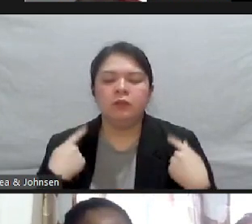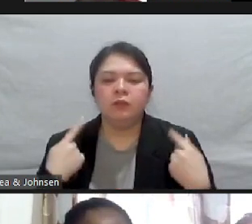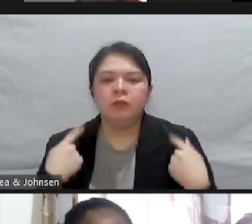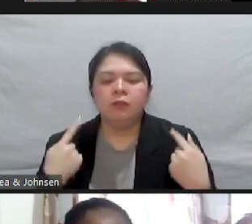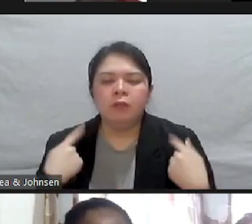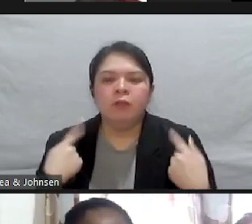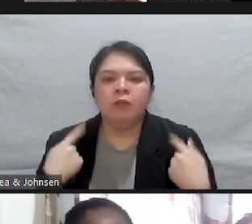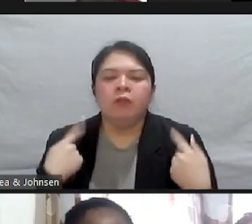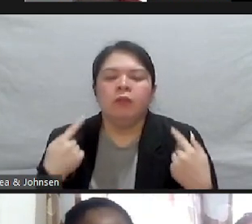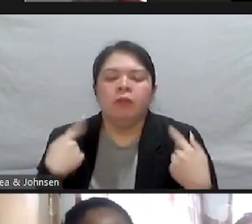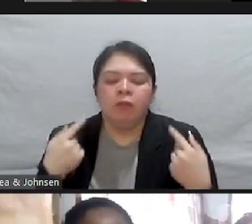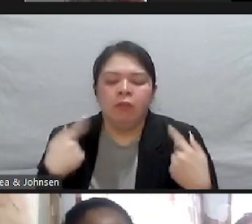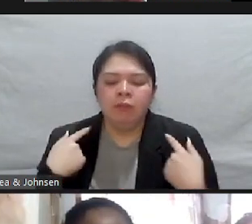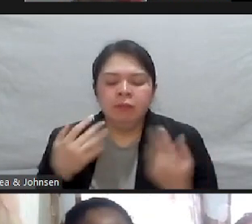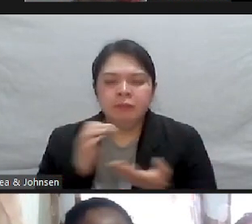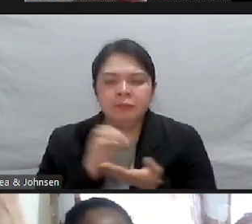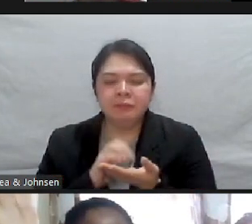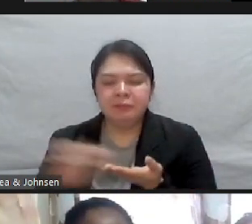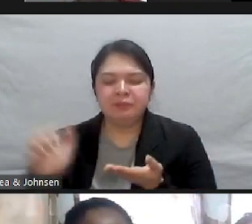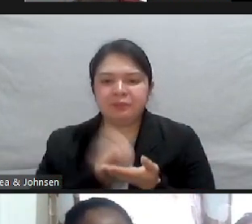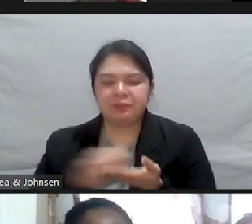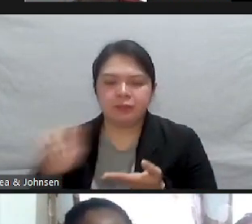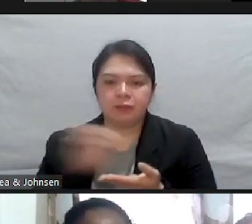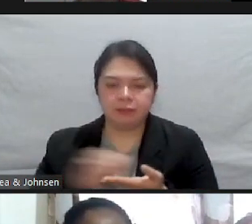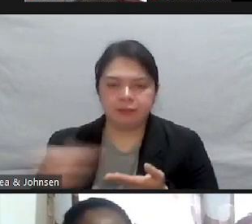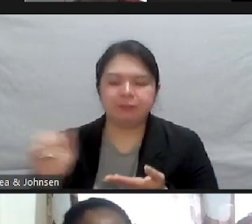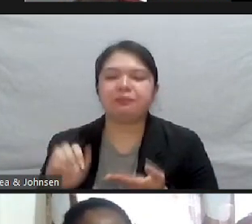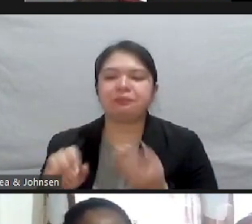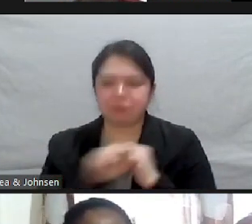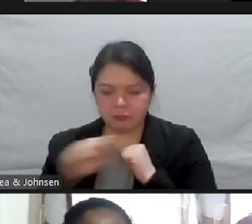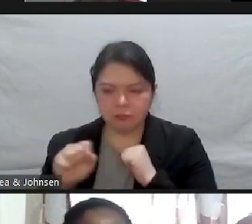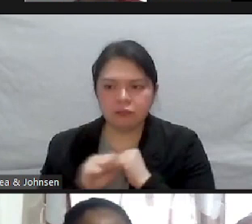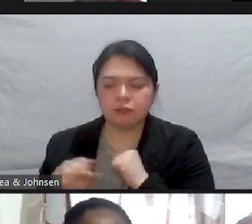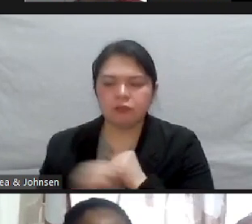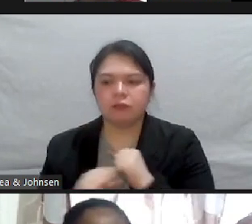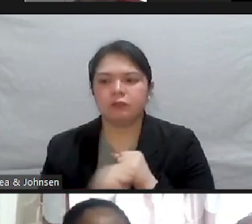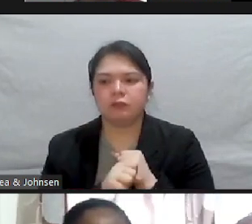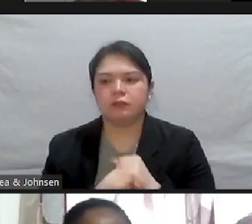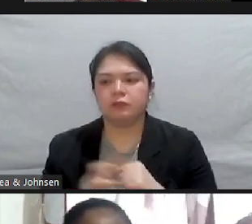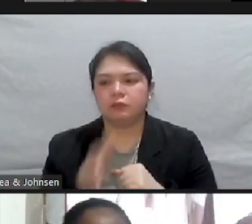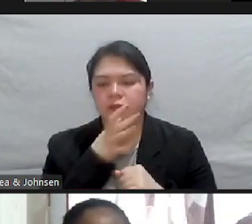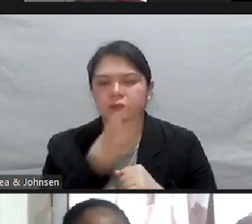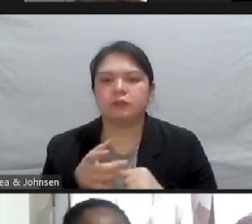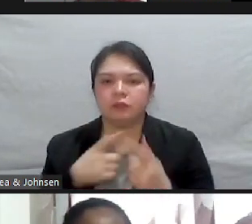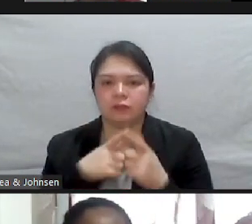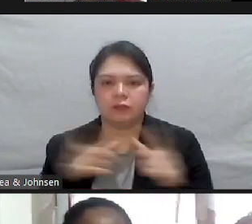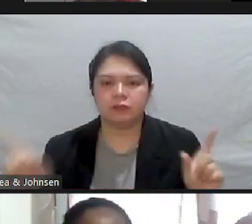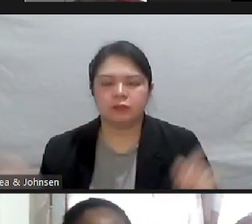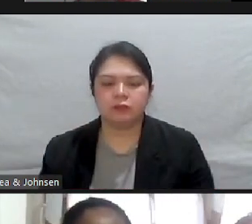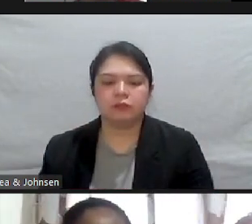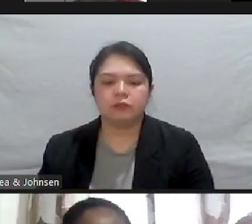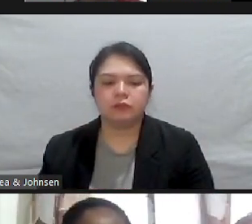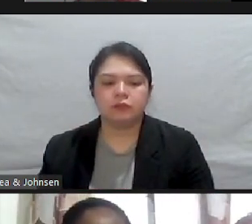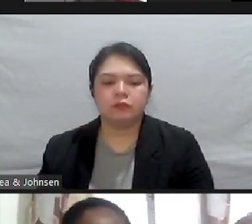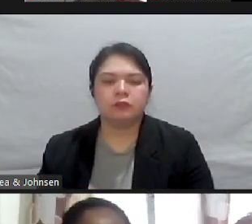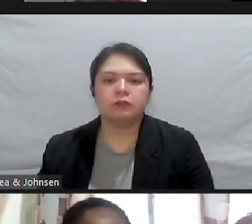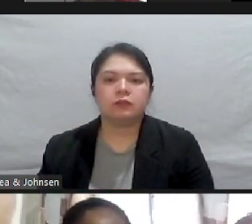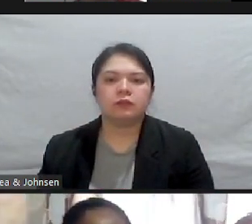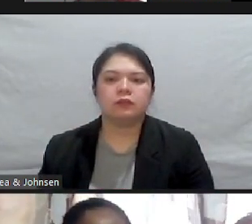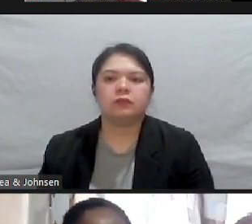pag-assert ng ating ano, ating advokasya sa mother tongue. At siguro po yung iba po